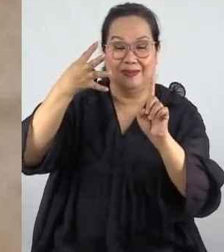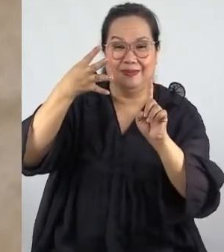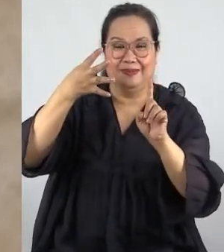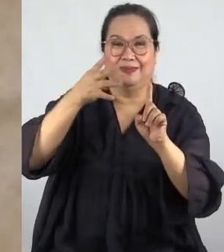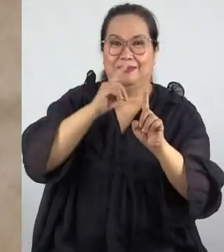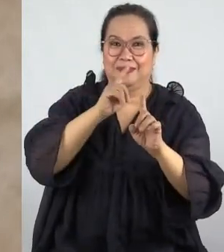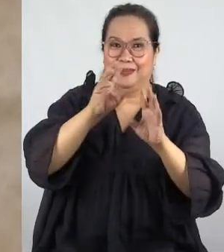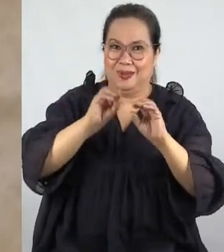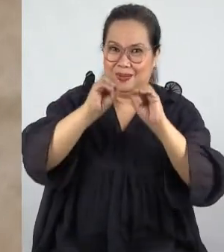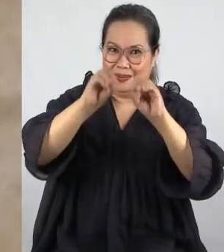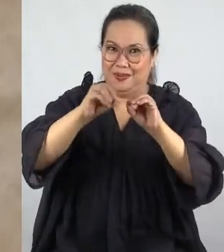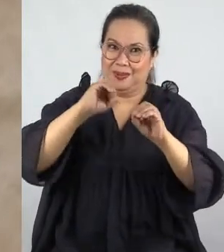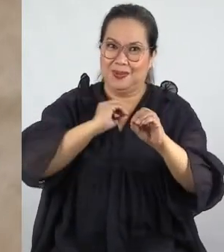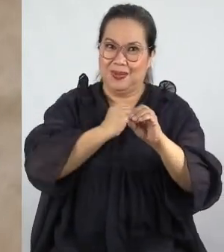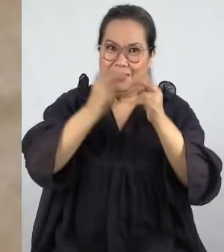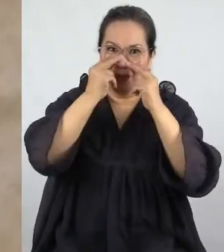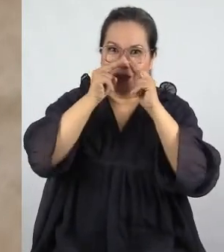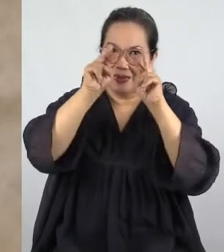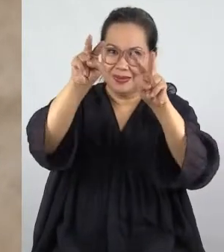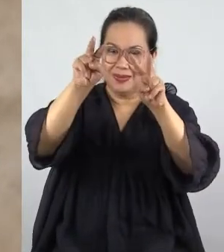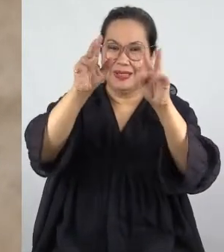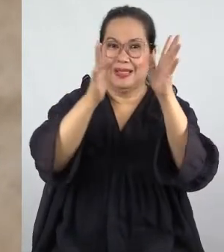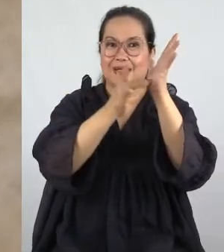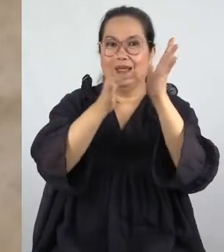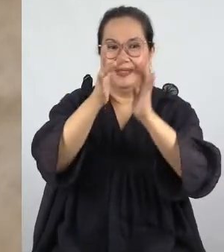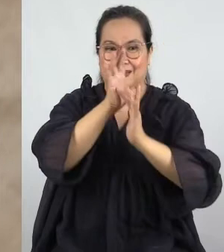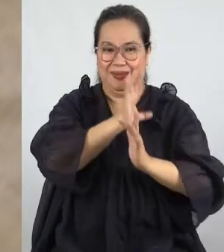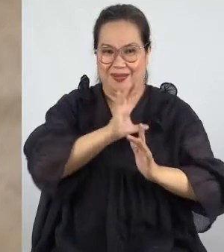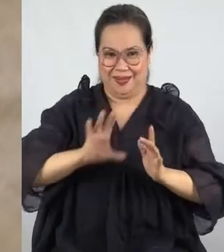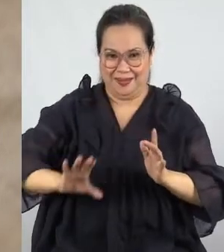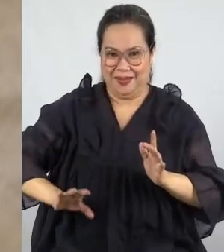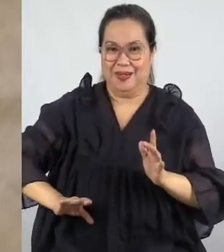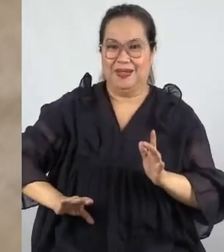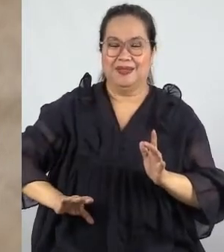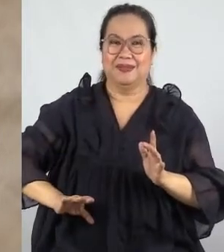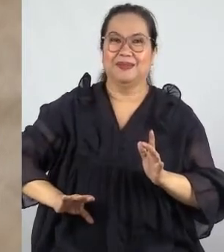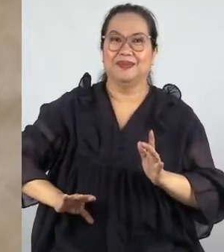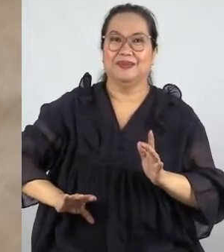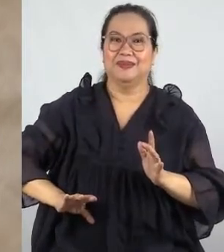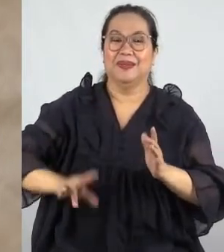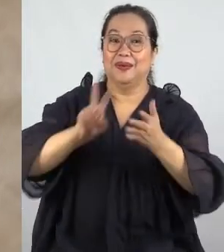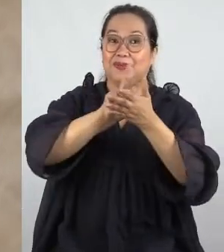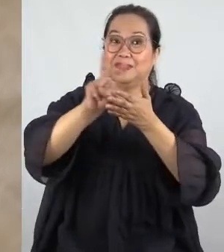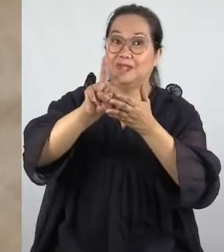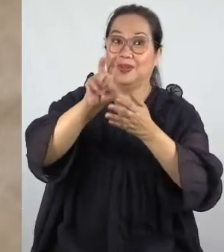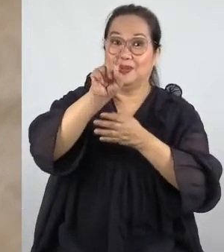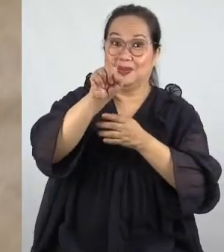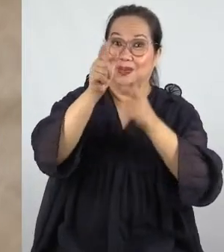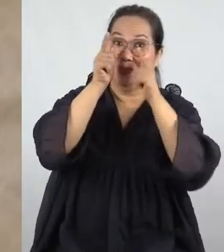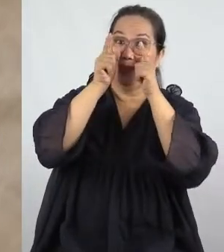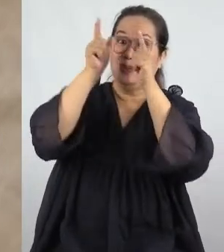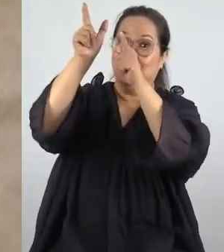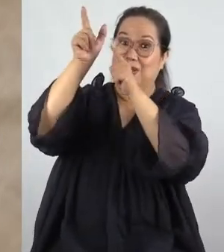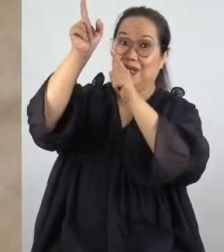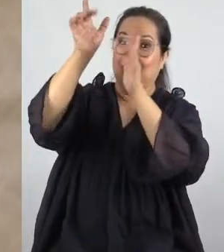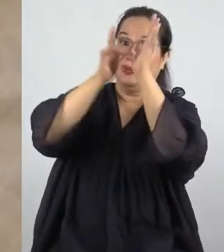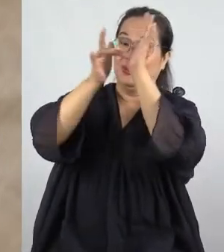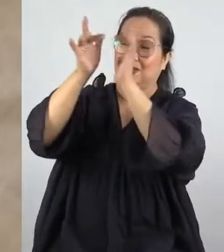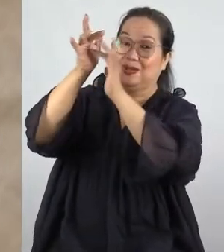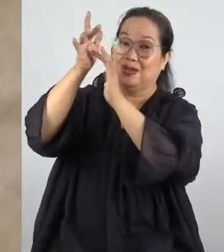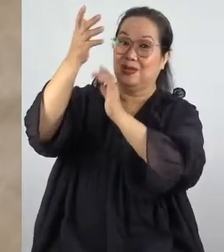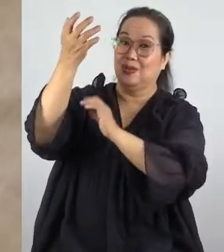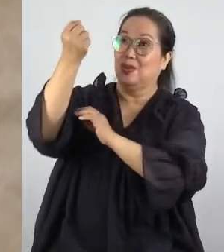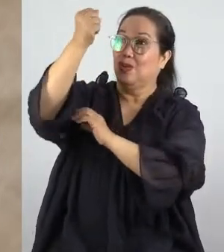ituon natin ang ating paningin kay Jesus. Sabi sa verse 2, looking to Jesus,